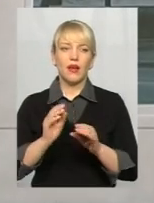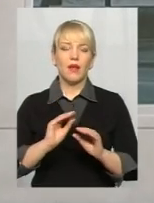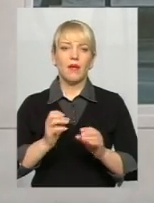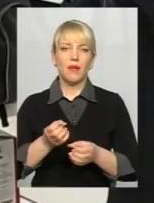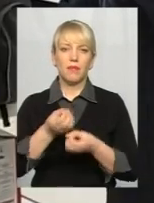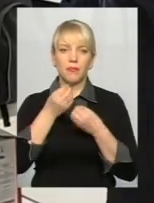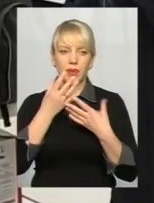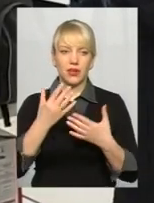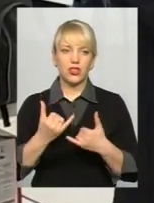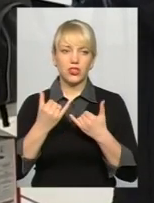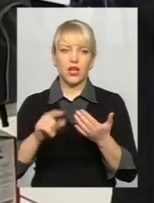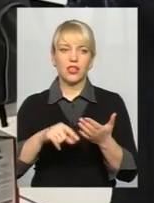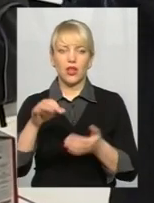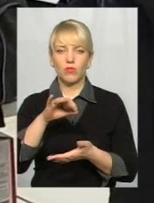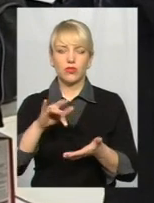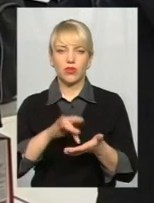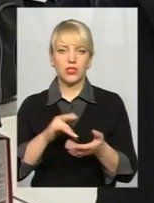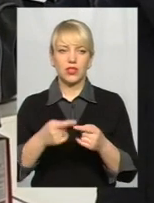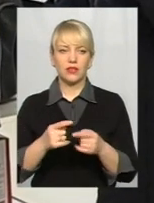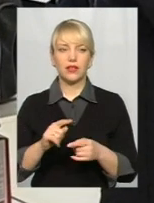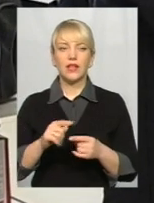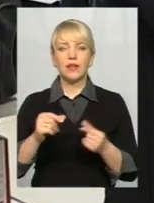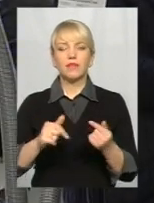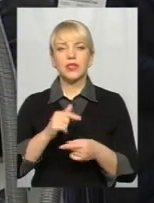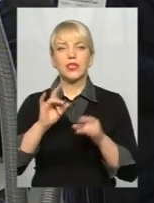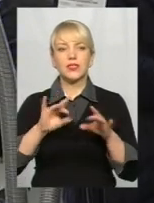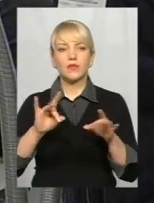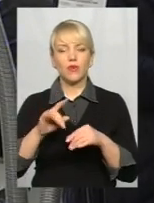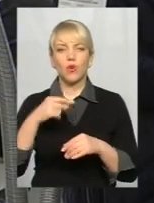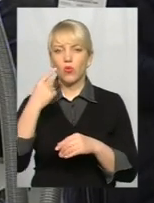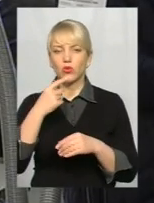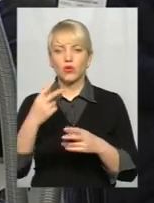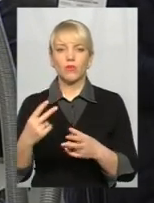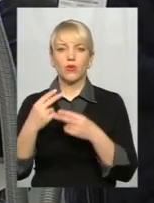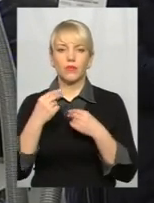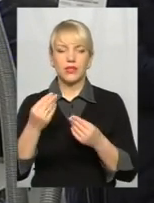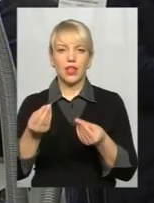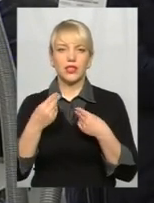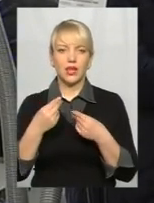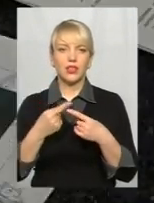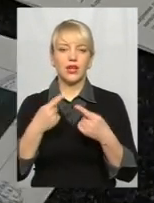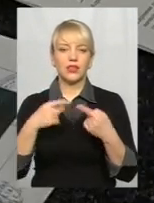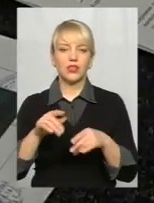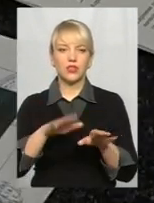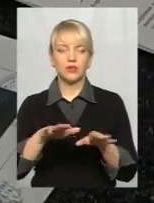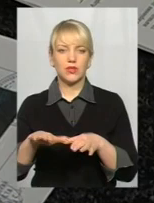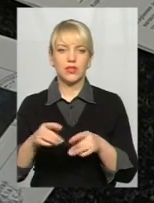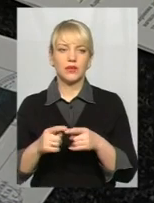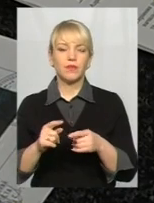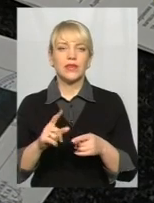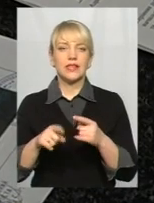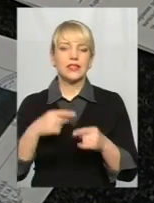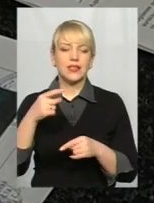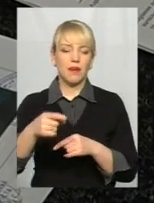Бізнесмен запевняє, посадовці департаменту архітектури і містобудування усно пообіцяли надати натомість локації за межами серед місця